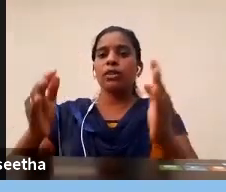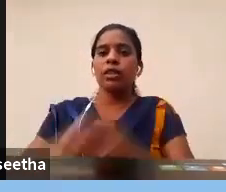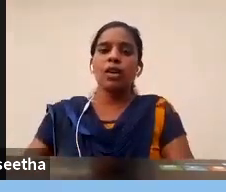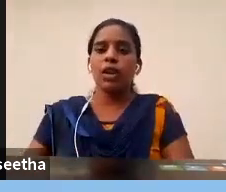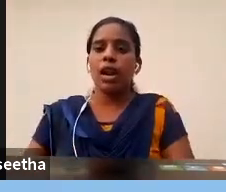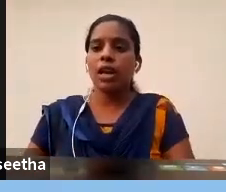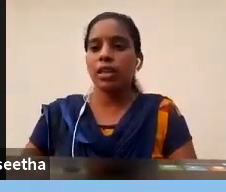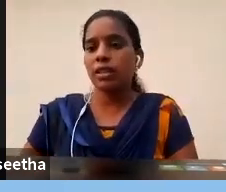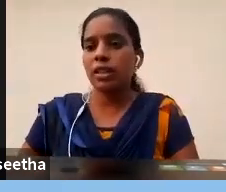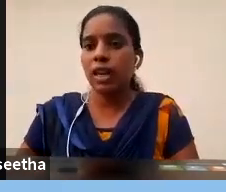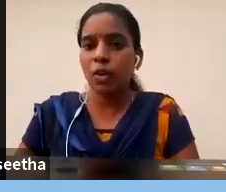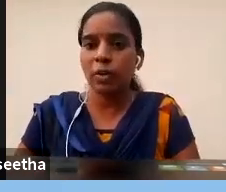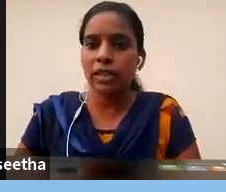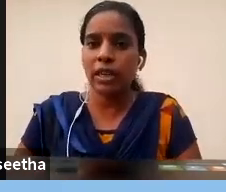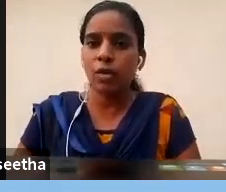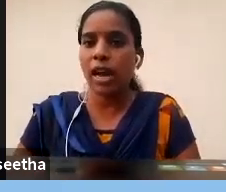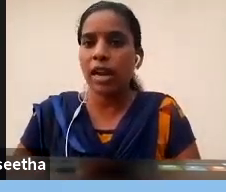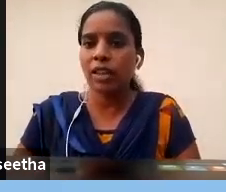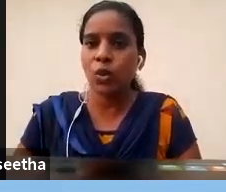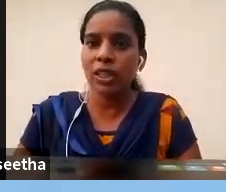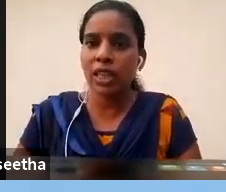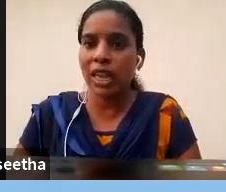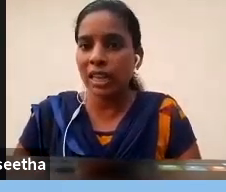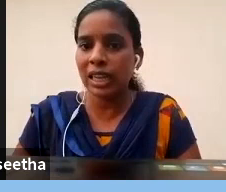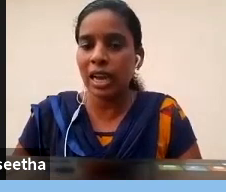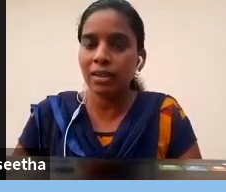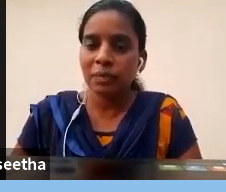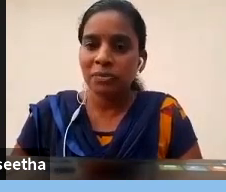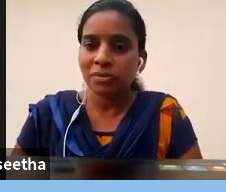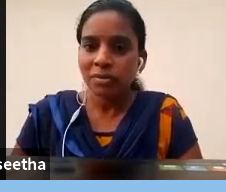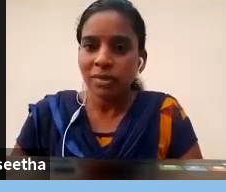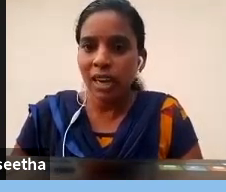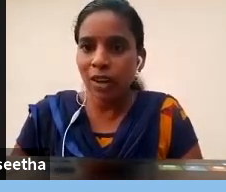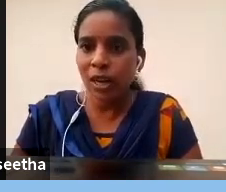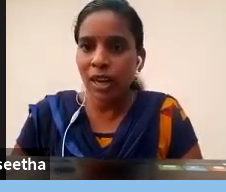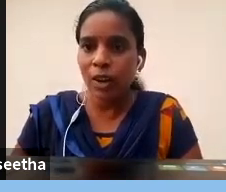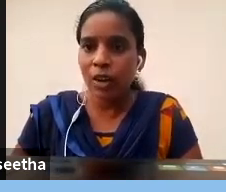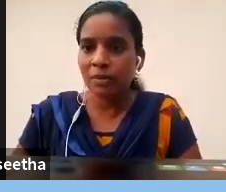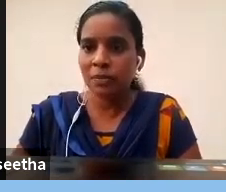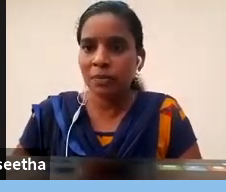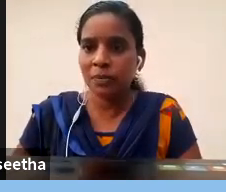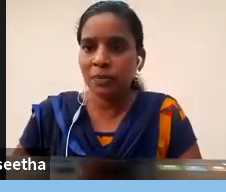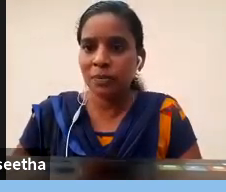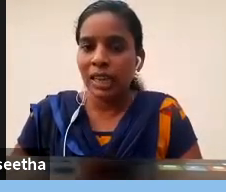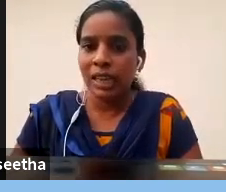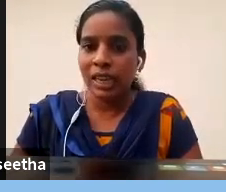ഓടി എത്തുന്ന ഒരാളാണ് എല്ലാവർക്കും പരിചയം ഉണ്ടാവും ആരാണെന്ന് ചോദിക്കുന്നതിൽ അർത്ഥമില്ല എല്ലാവർക്കും അറിയാലോ അല്ലെ